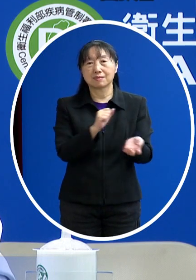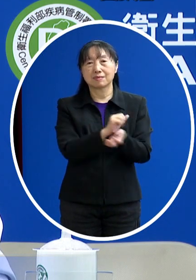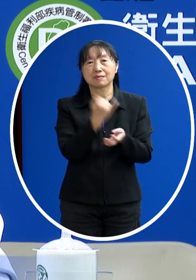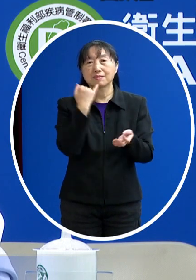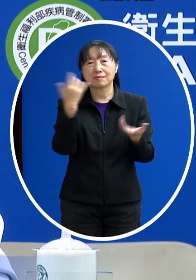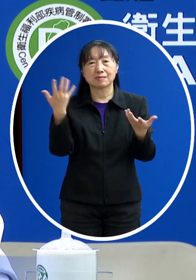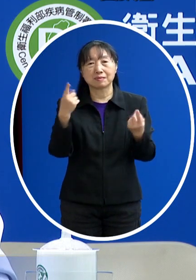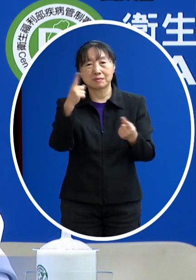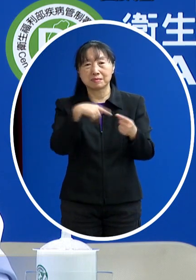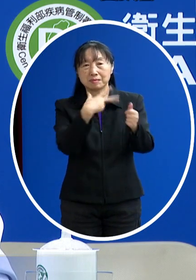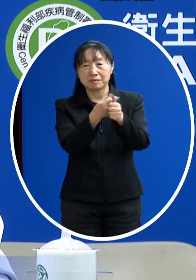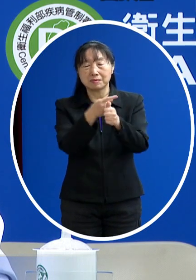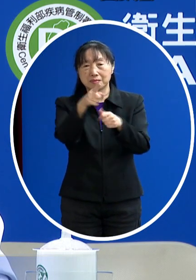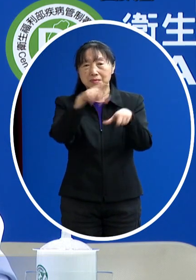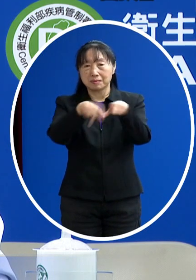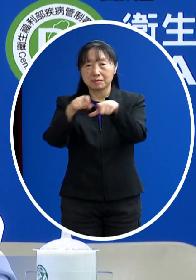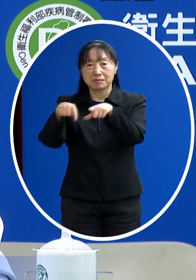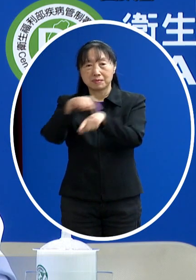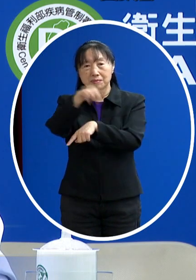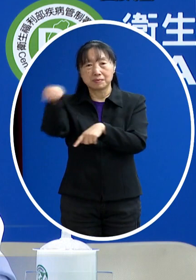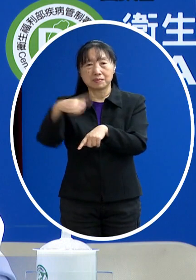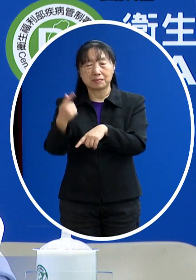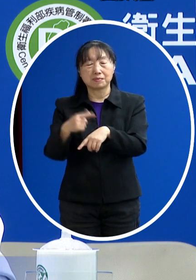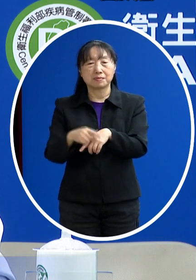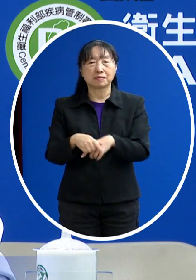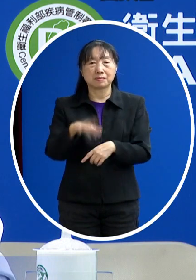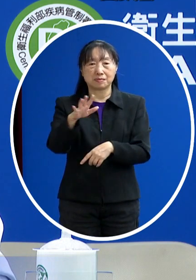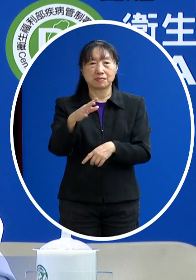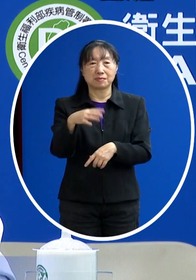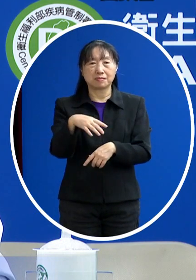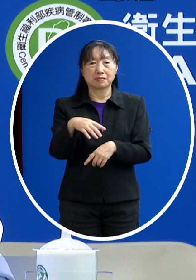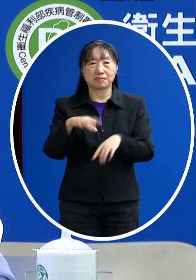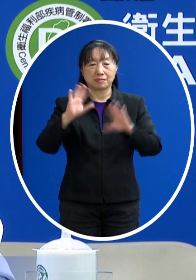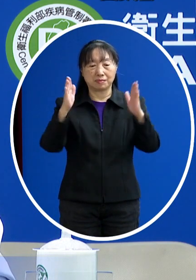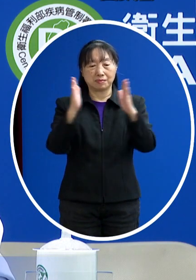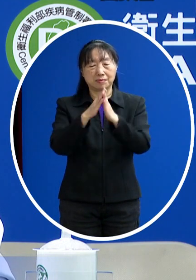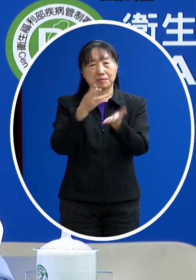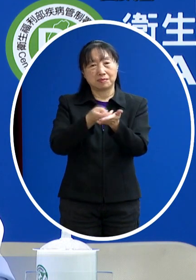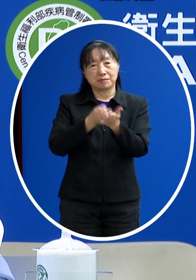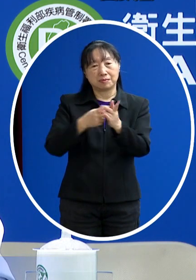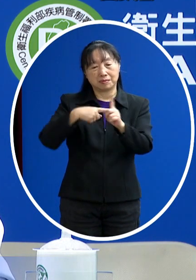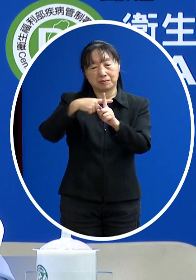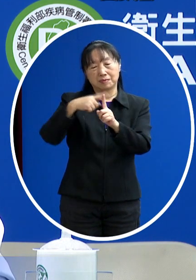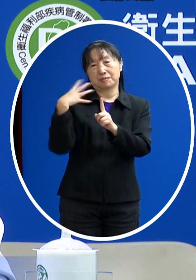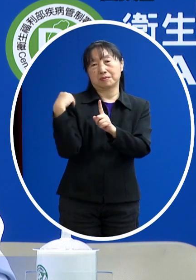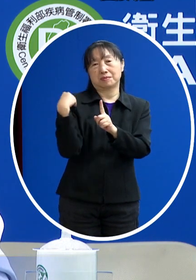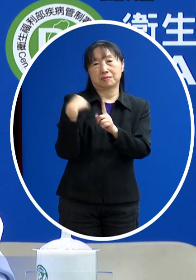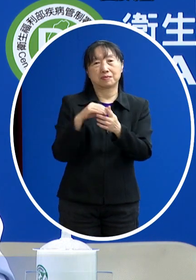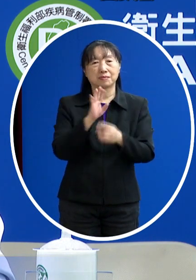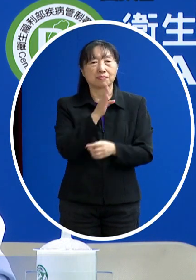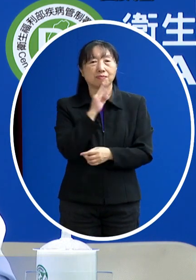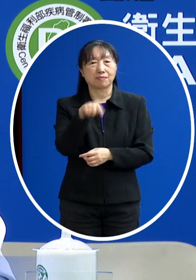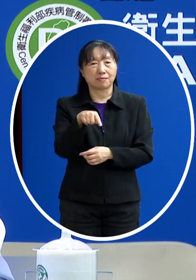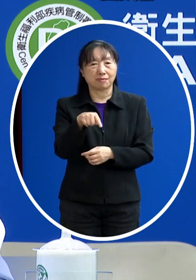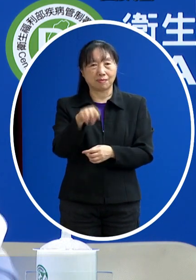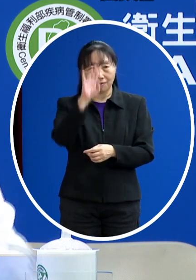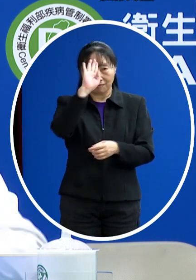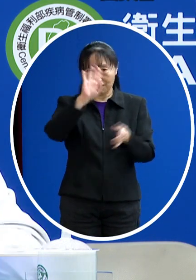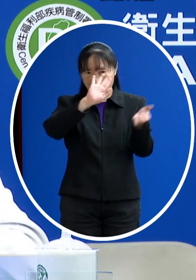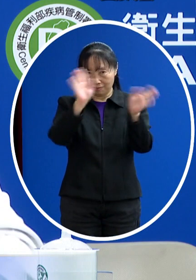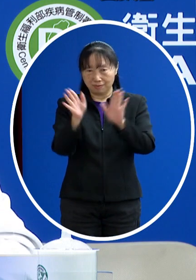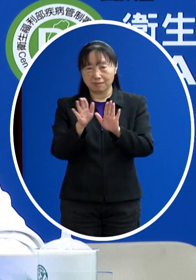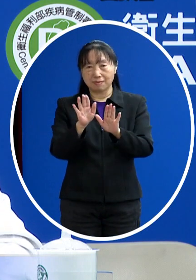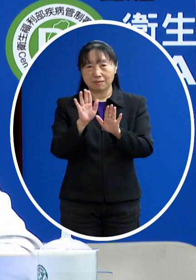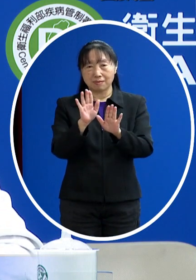的那目前那些国家都封严格指数没有变那但是呢，就是疫情有微幅